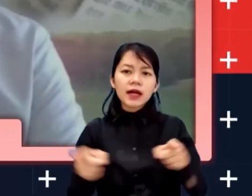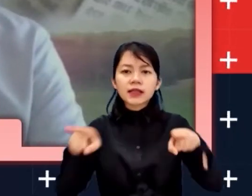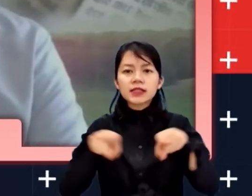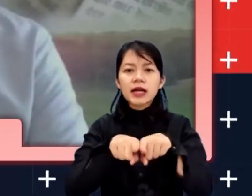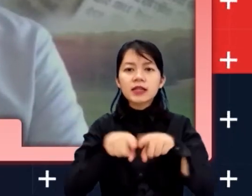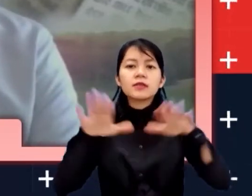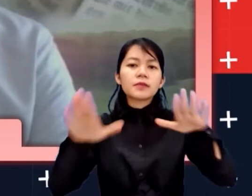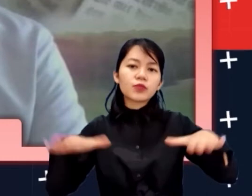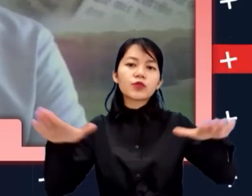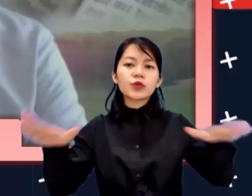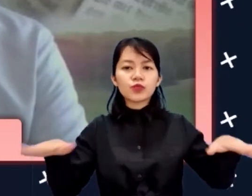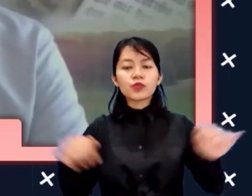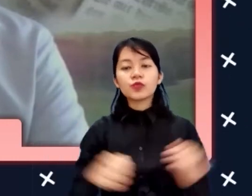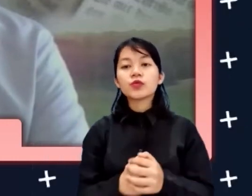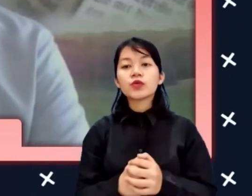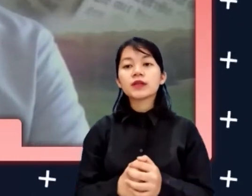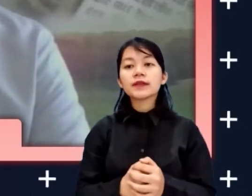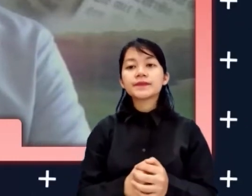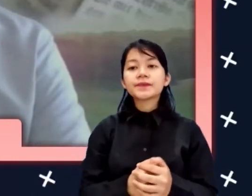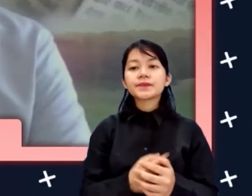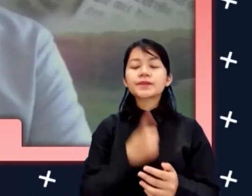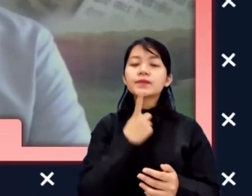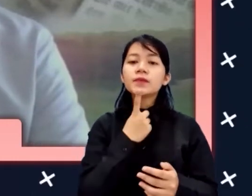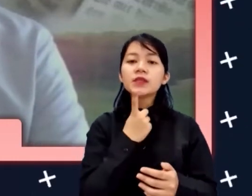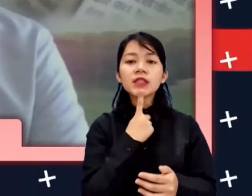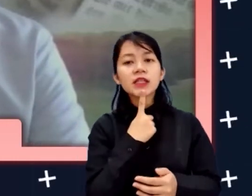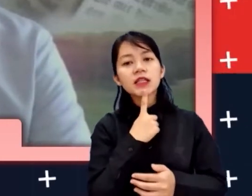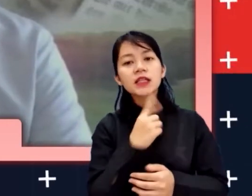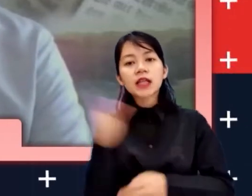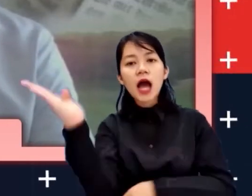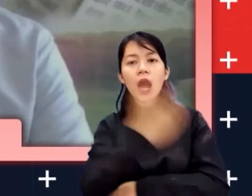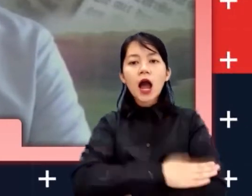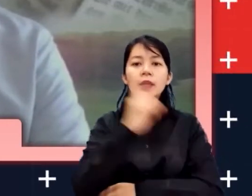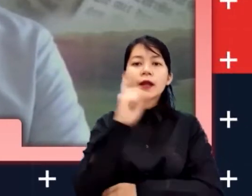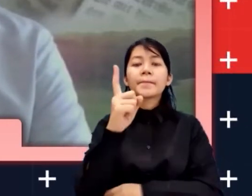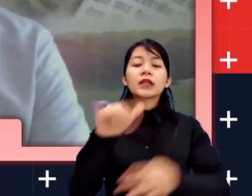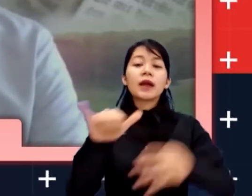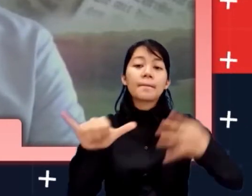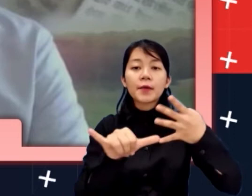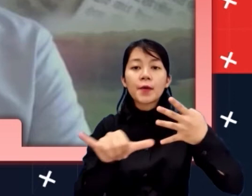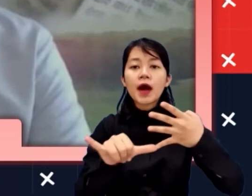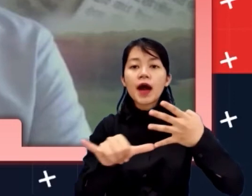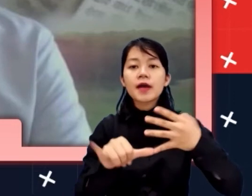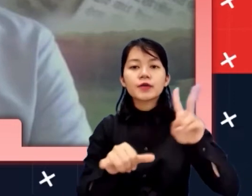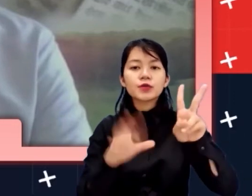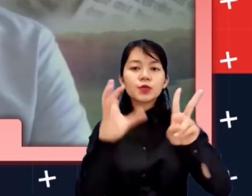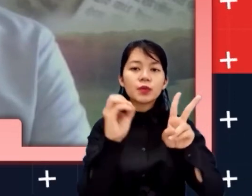yang pertama. Yohanes pasal yang ke-20 ayat yang ke-19.